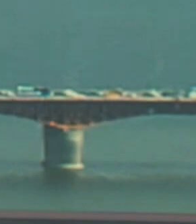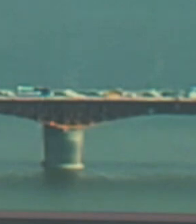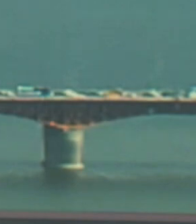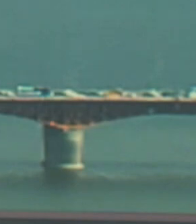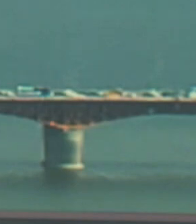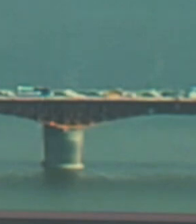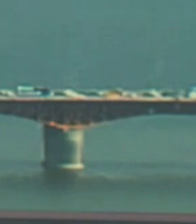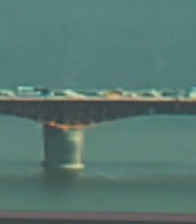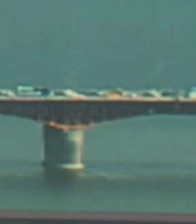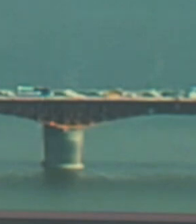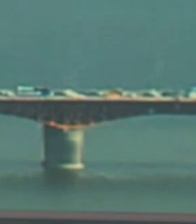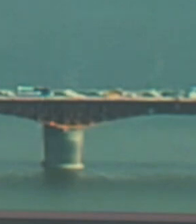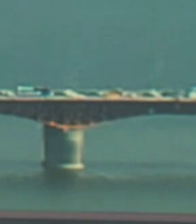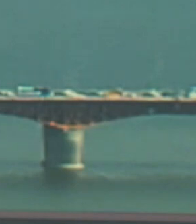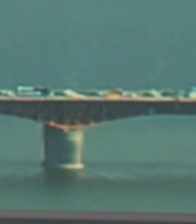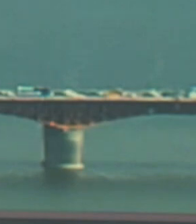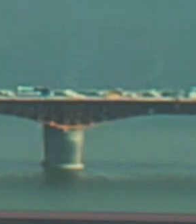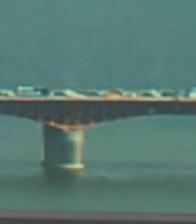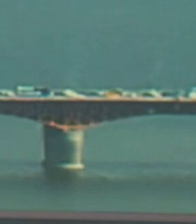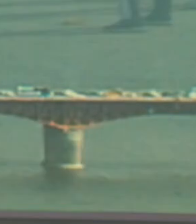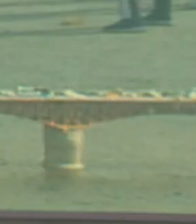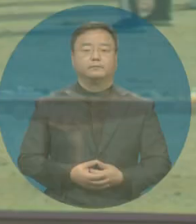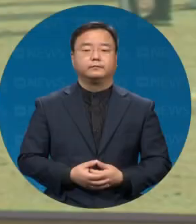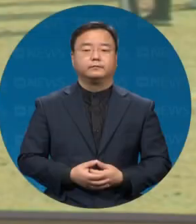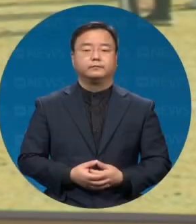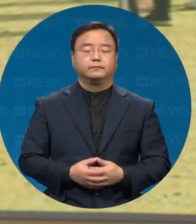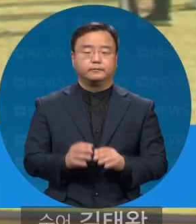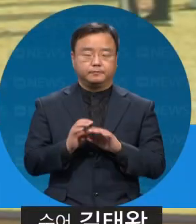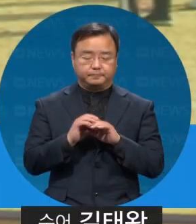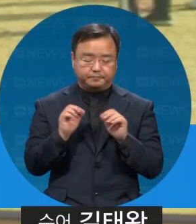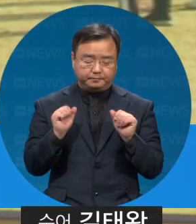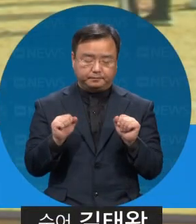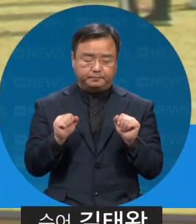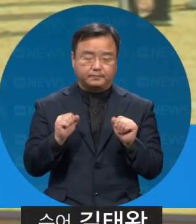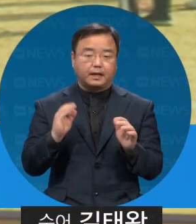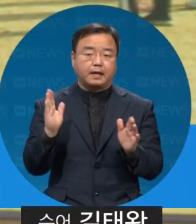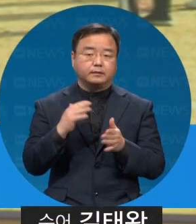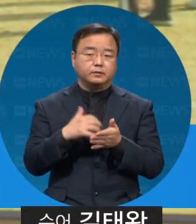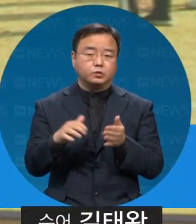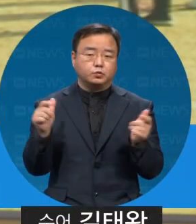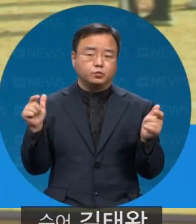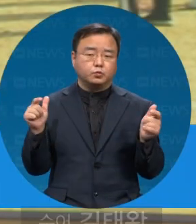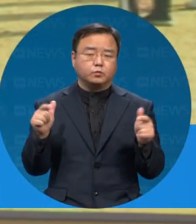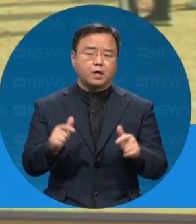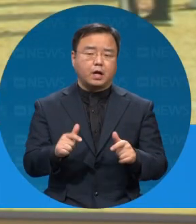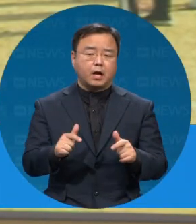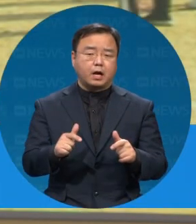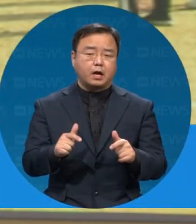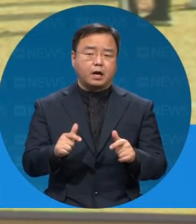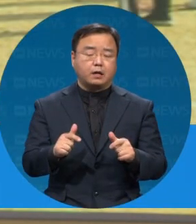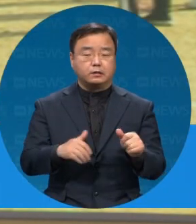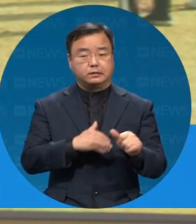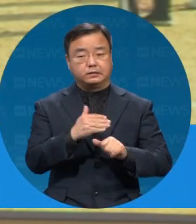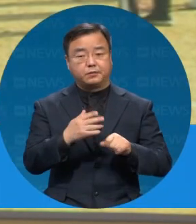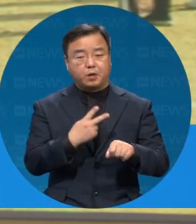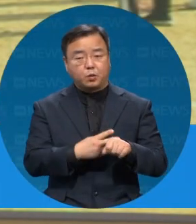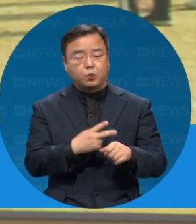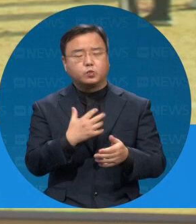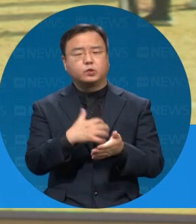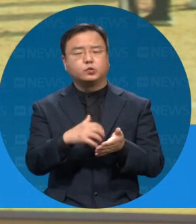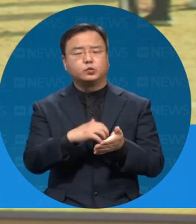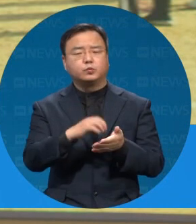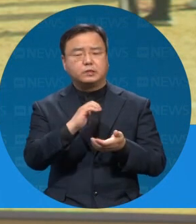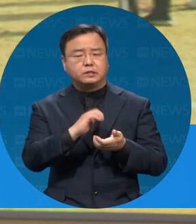마 시청자 여러분 안녕하십니까 학령인구 가 계속 줄어드는 가운데 교사 정원 문제가 다시 도마 위에 올랐습니다